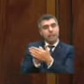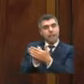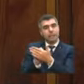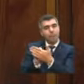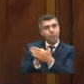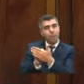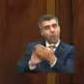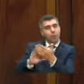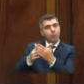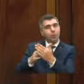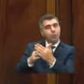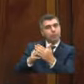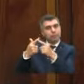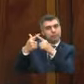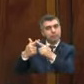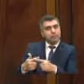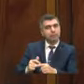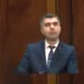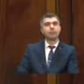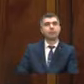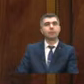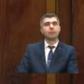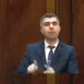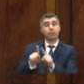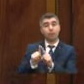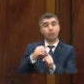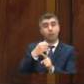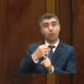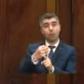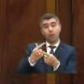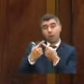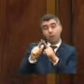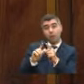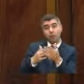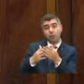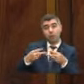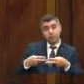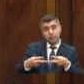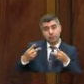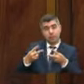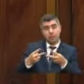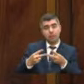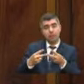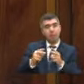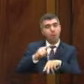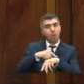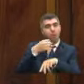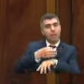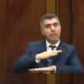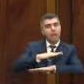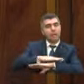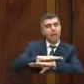التقييم. وسيتم تنزيل هذه الأوراش ذات الأولوية المقدمة أمامكم وفق جدولة زمنية